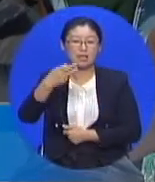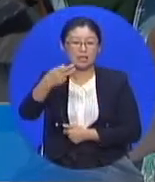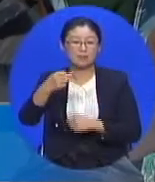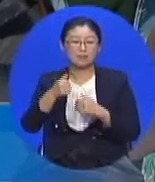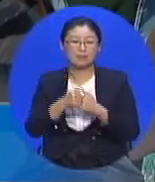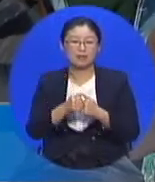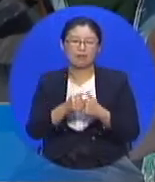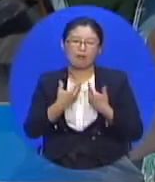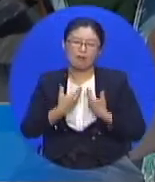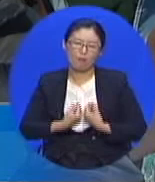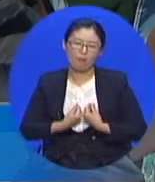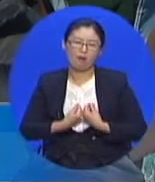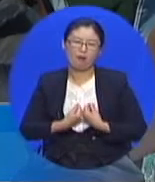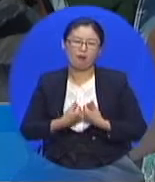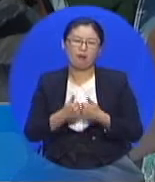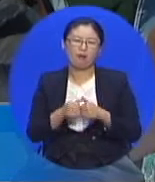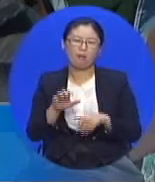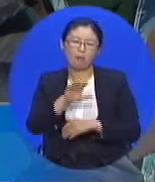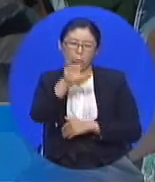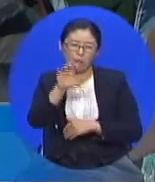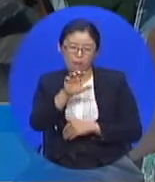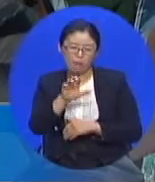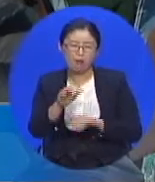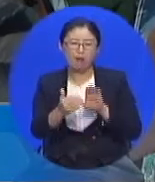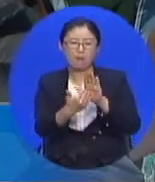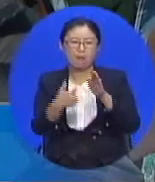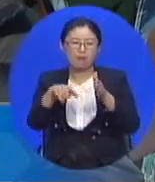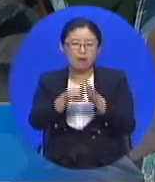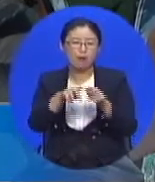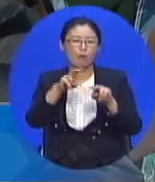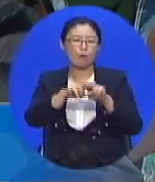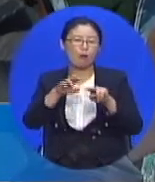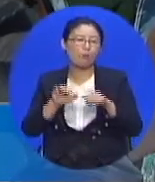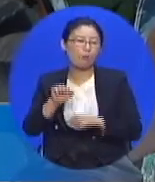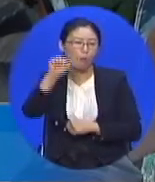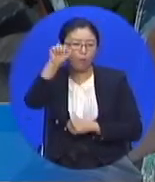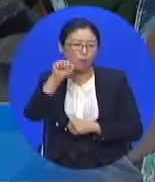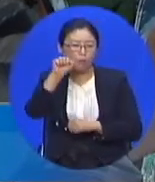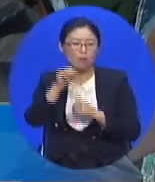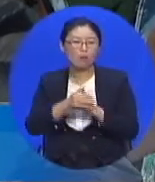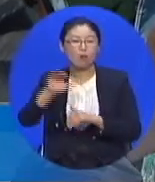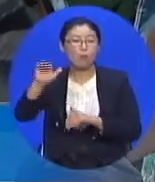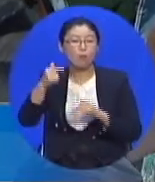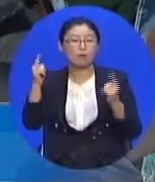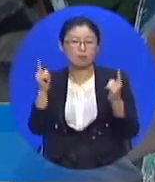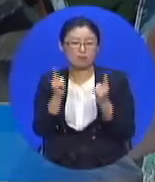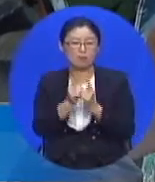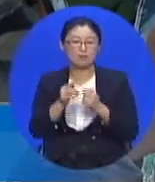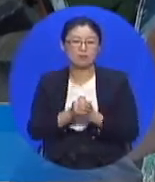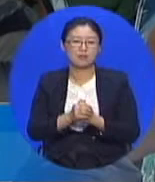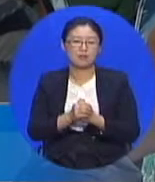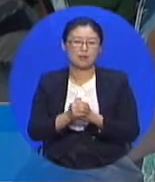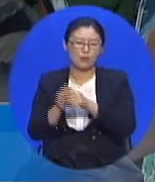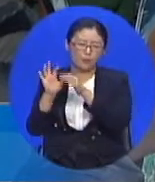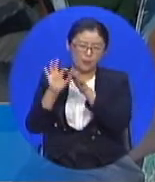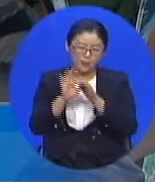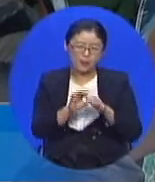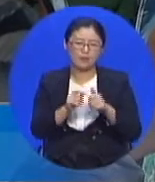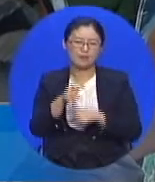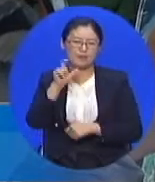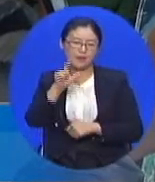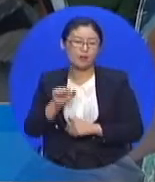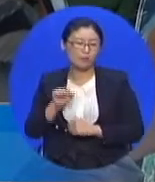절망과 비리를 되풀이하지 않기 위하여 그리고 광화문 농성 투쟁 500일을 맞아 더 끈질기고